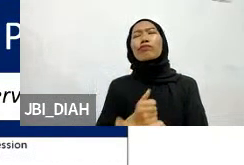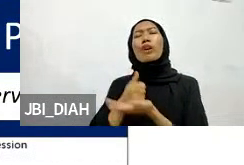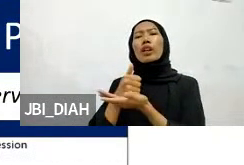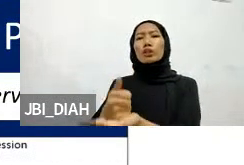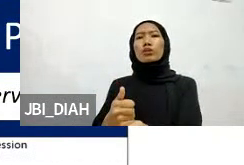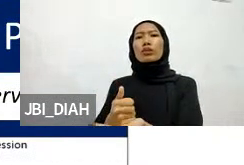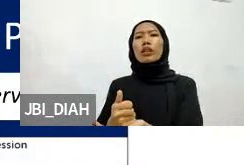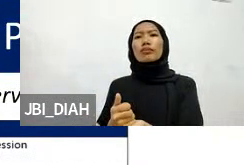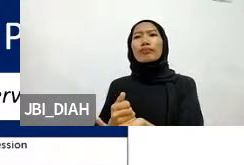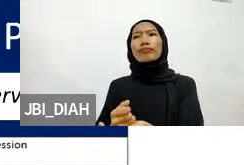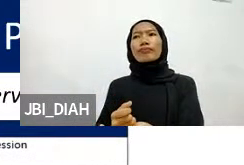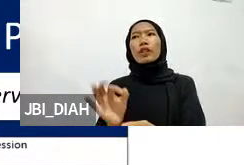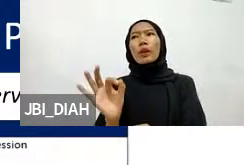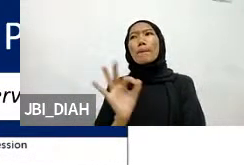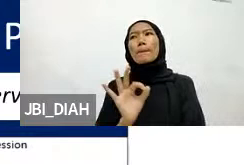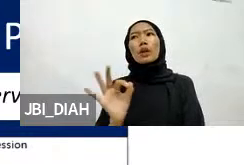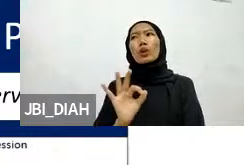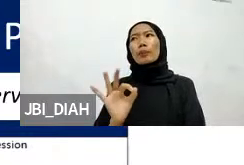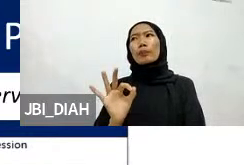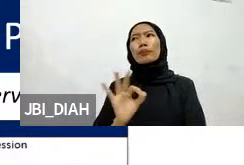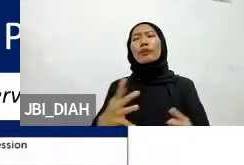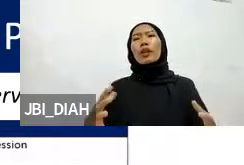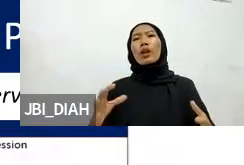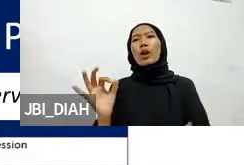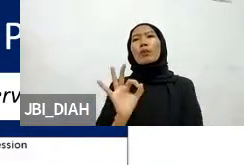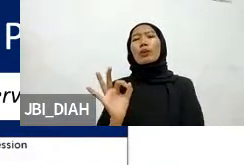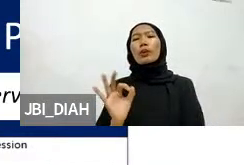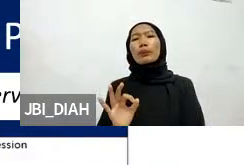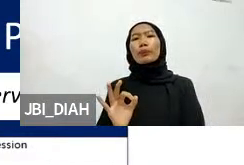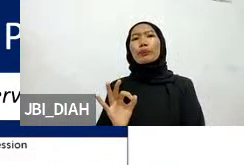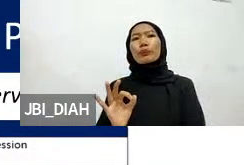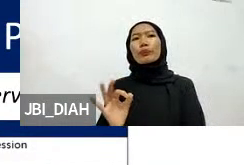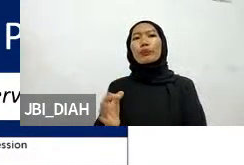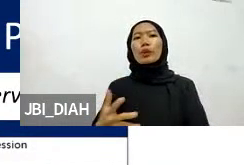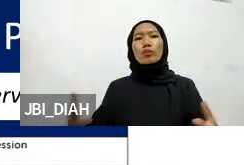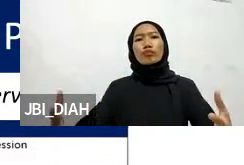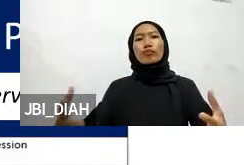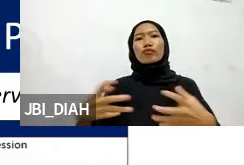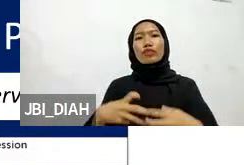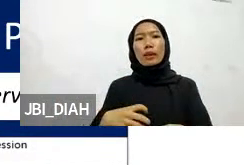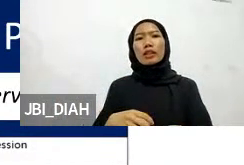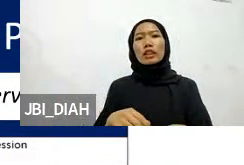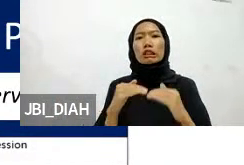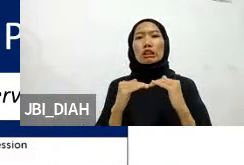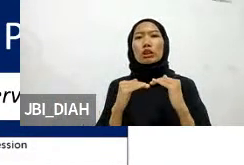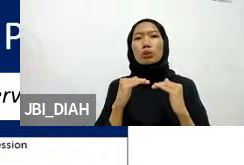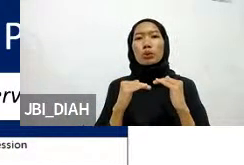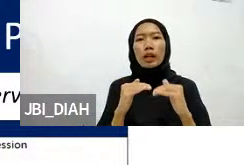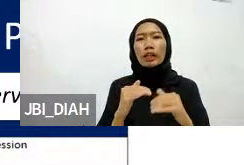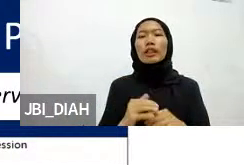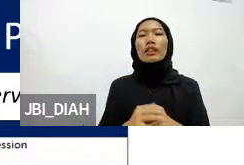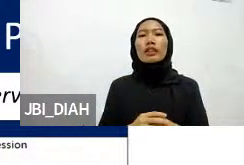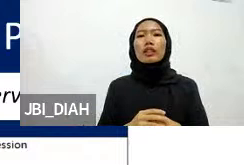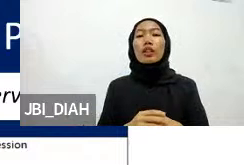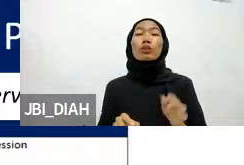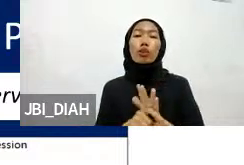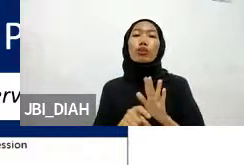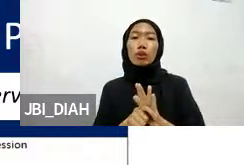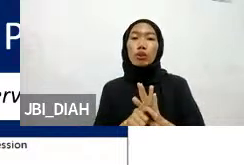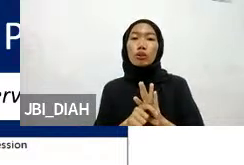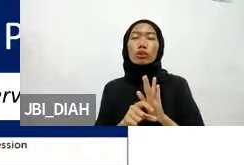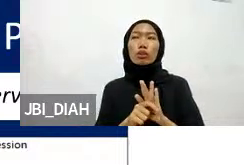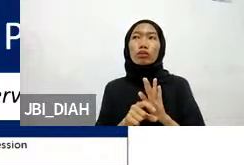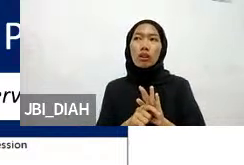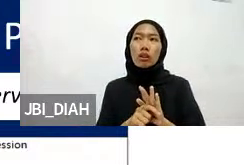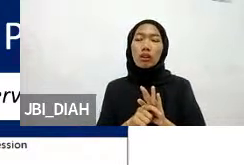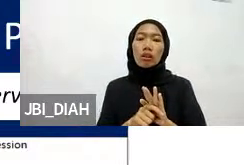masih belum mengcover beberapa alat bantu terutama yang prioritas ya, seperti tadi kursi roda, kemudian juga KAVO, AVO